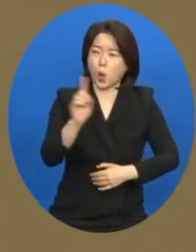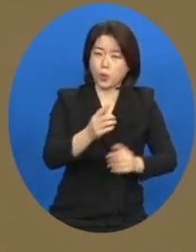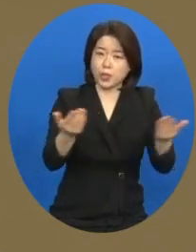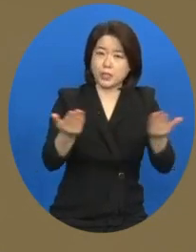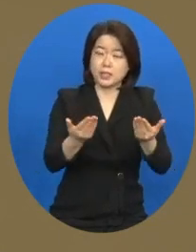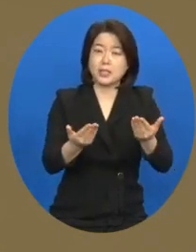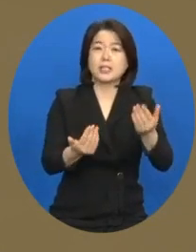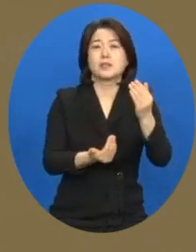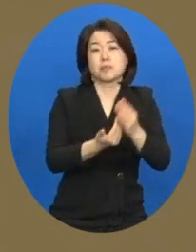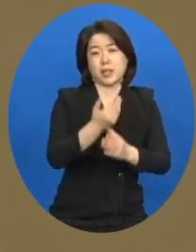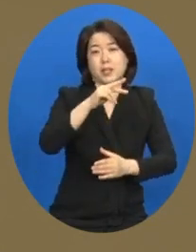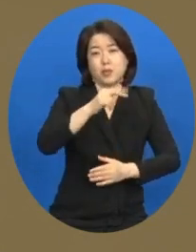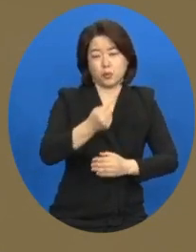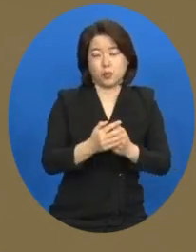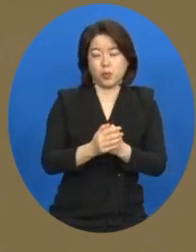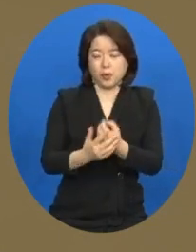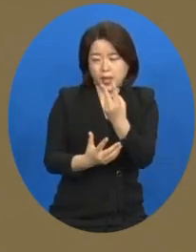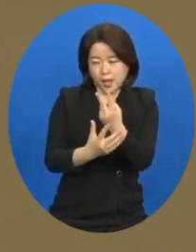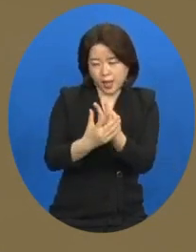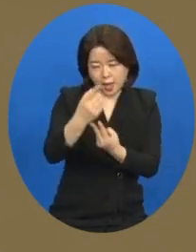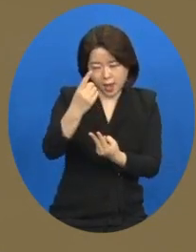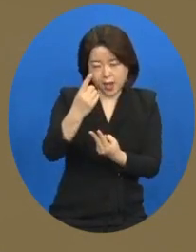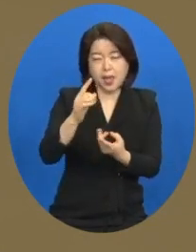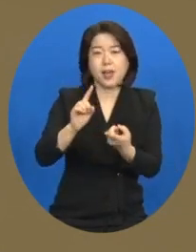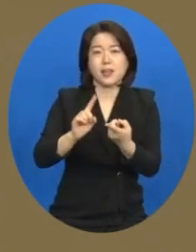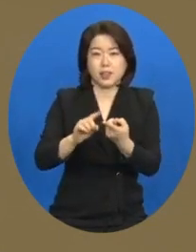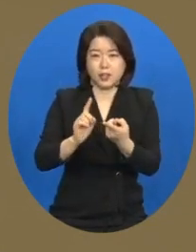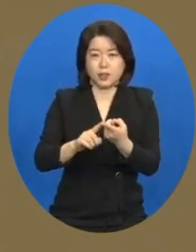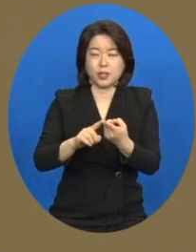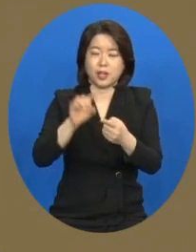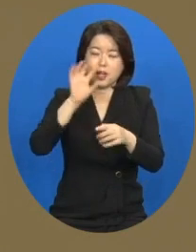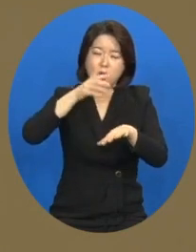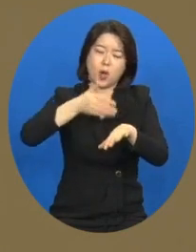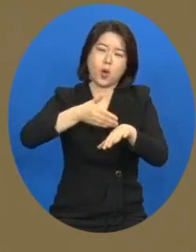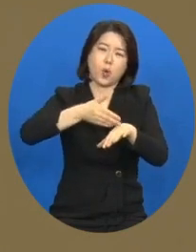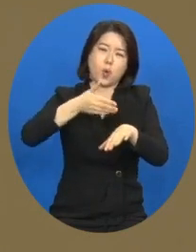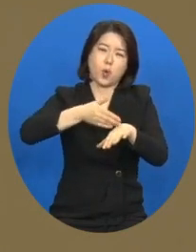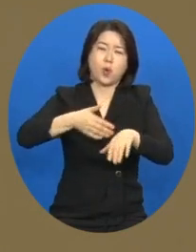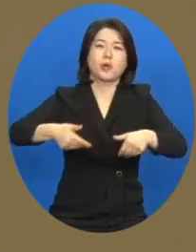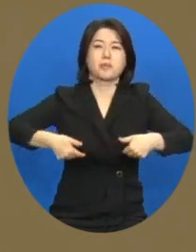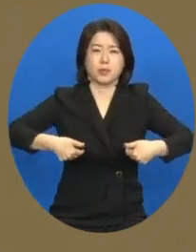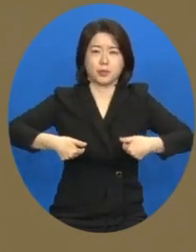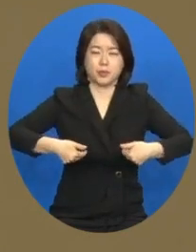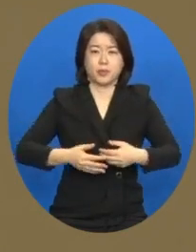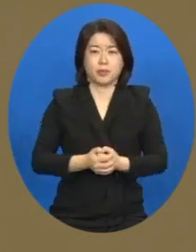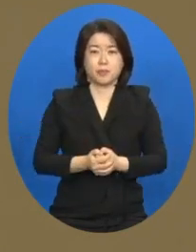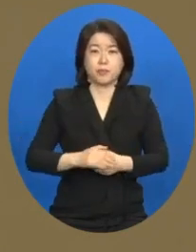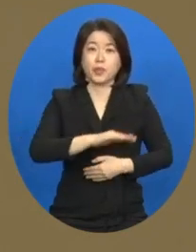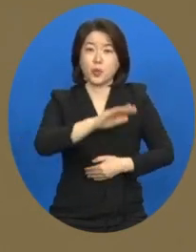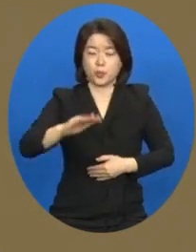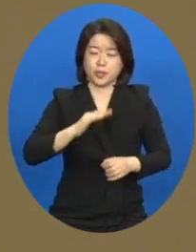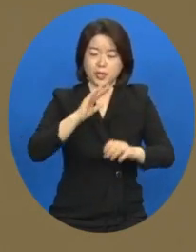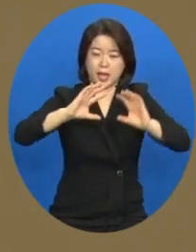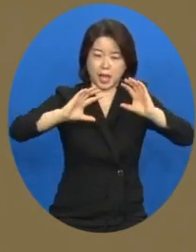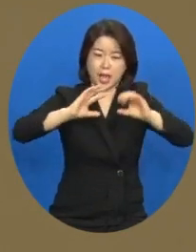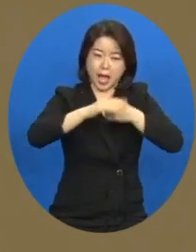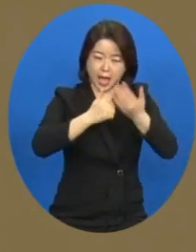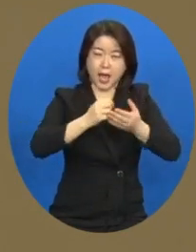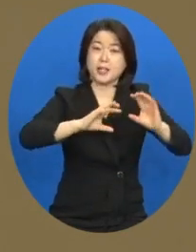있어도 하나 되어지는 것에 대한 훈련을 꼭 해야 합니다. 우리가 하나님의